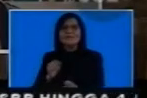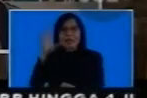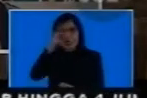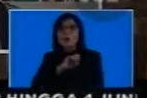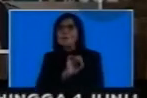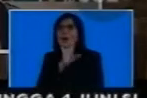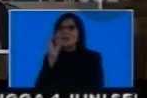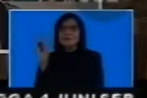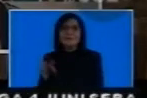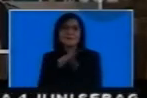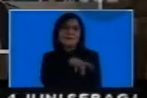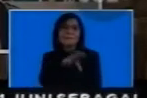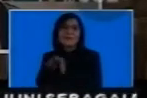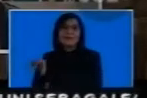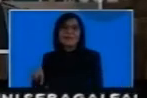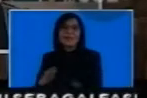many place.